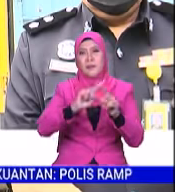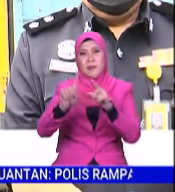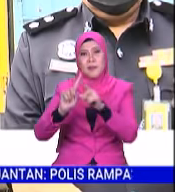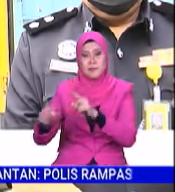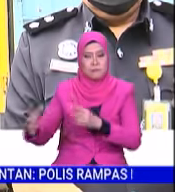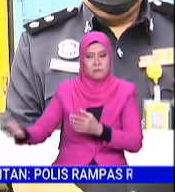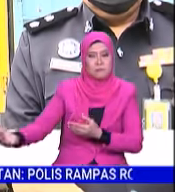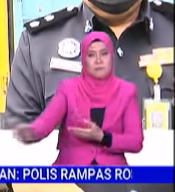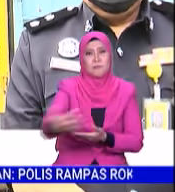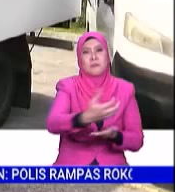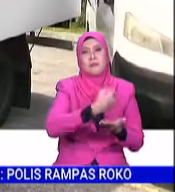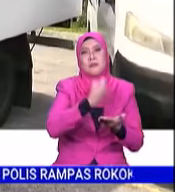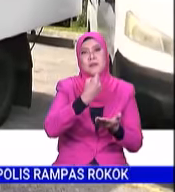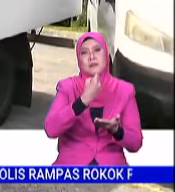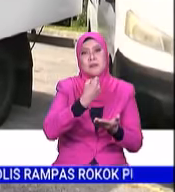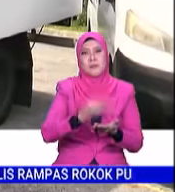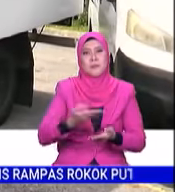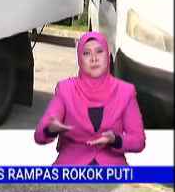rampas.